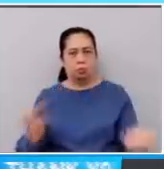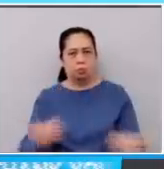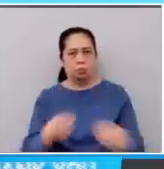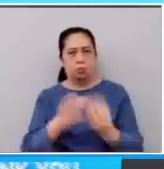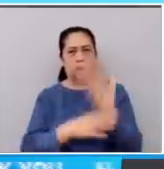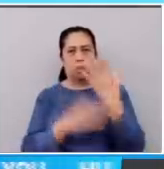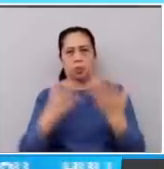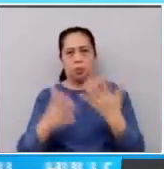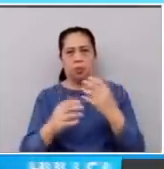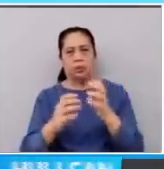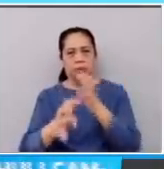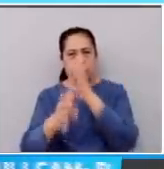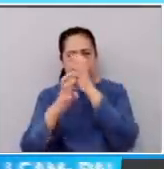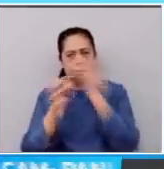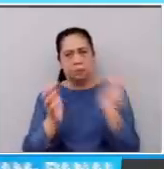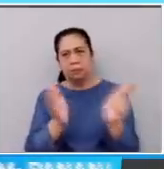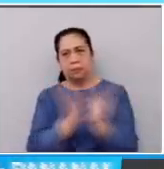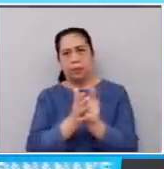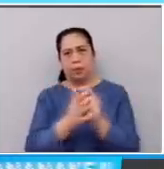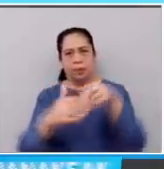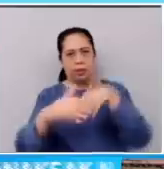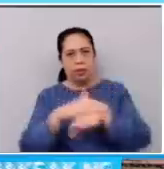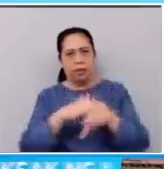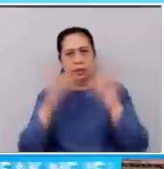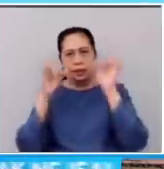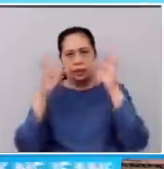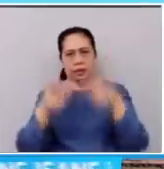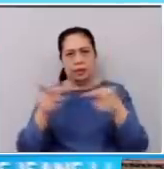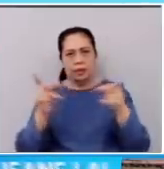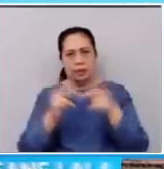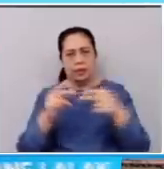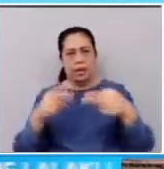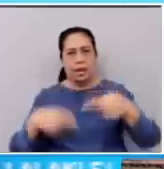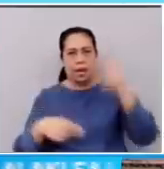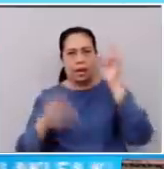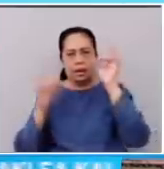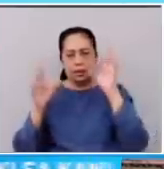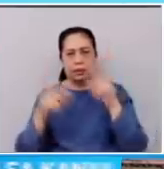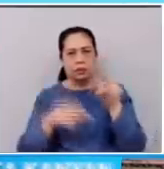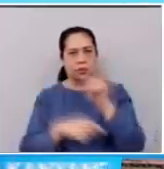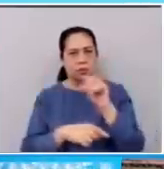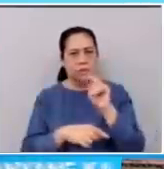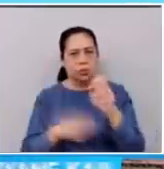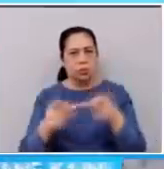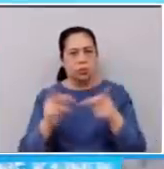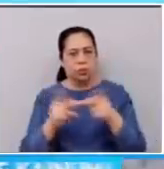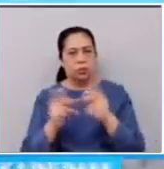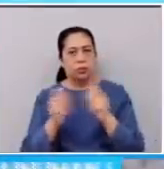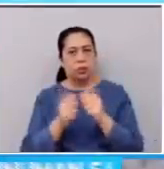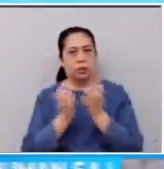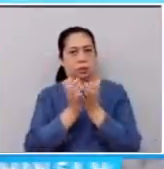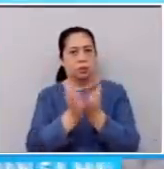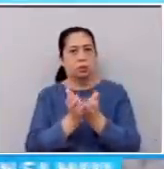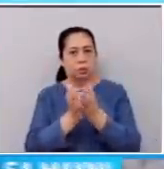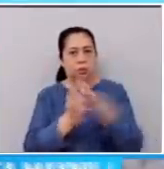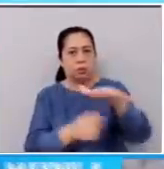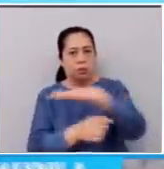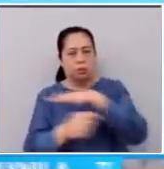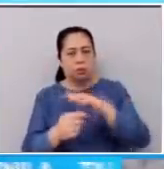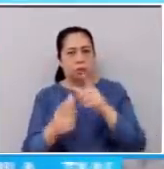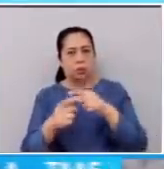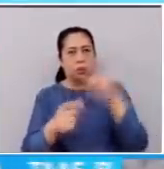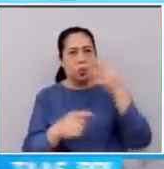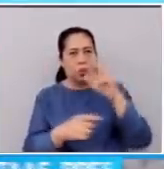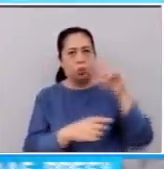pong ipinagbabawal ang pagpasok sa danger at high risk zones. Gayun din ang pagpalaot sa lawa at paglipad ng